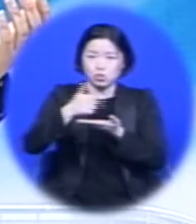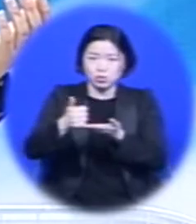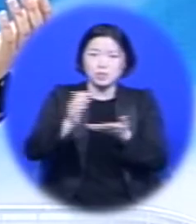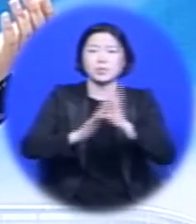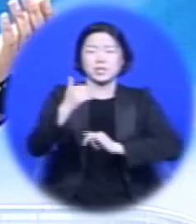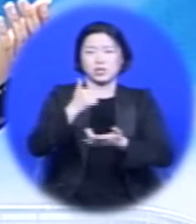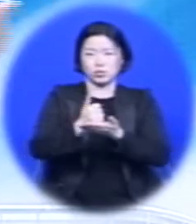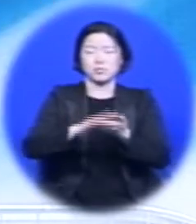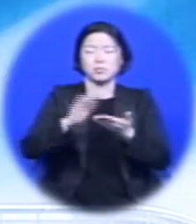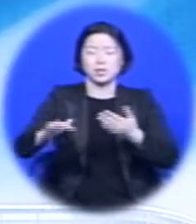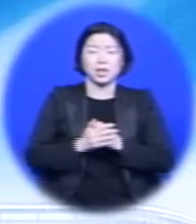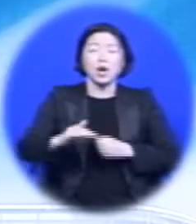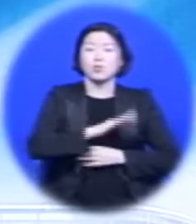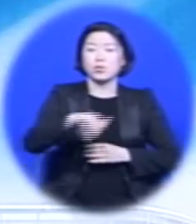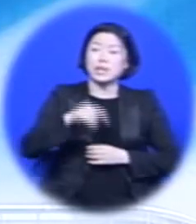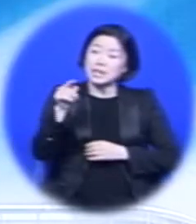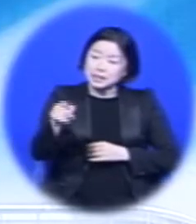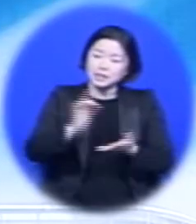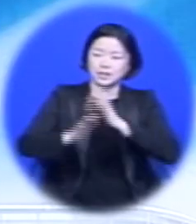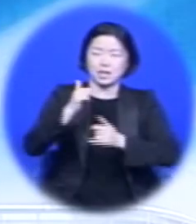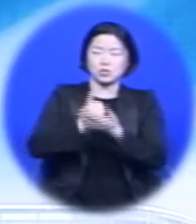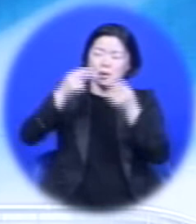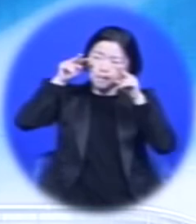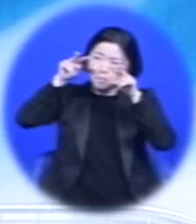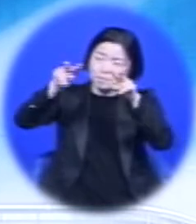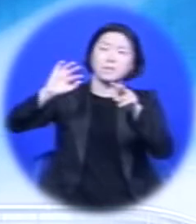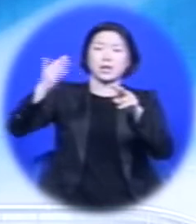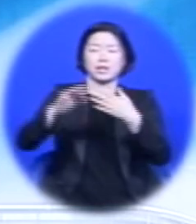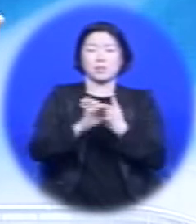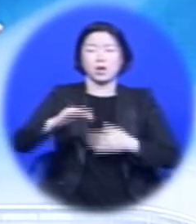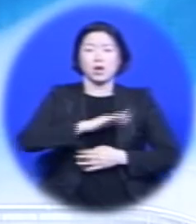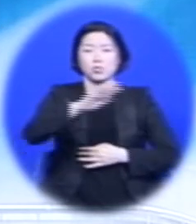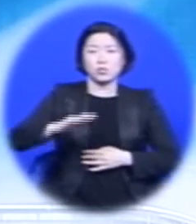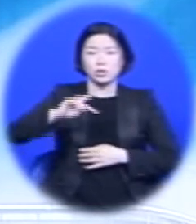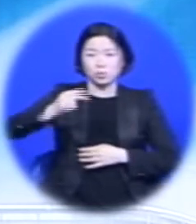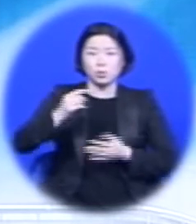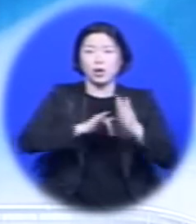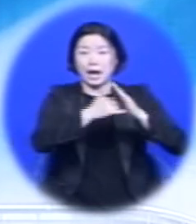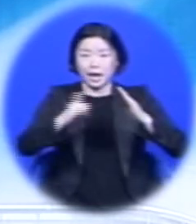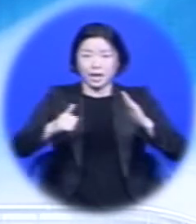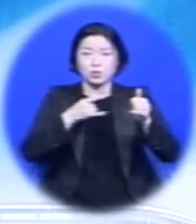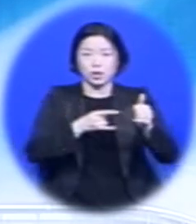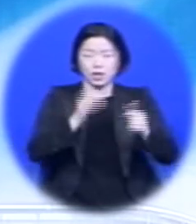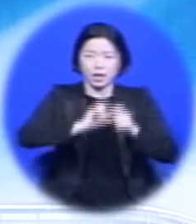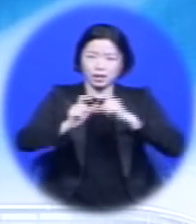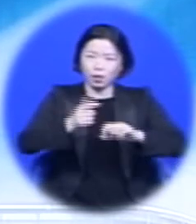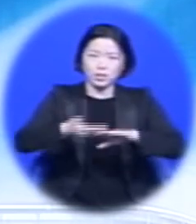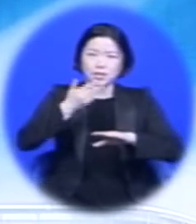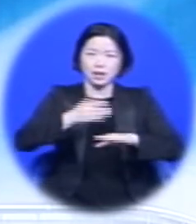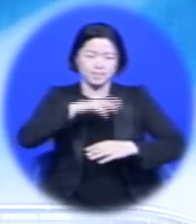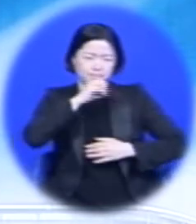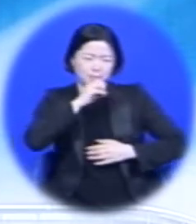예수님이십니다. 우리가 그 예수님을 바라보게 되면 우리도 가족들에게 더 이상 잔소리 안